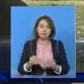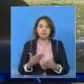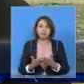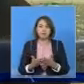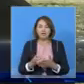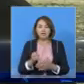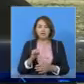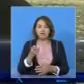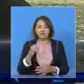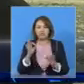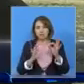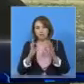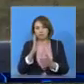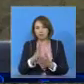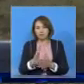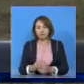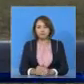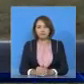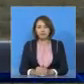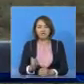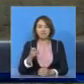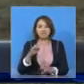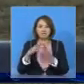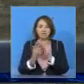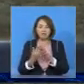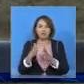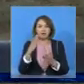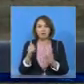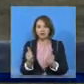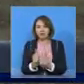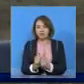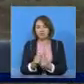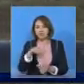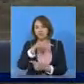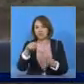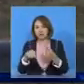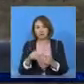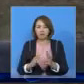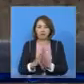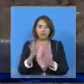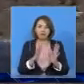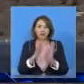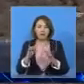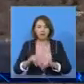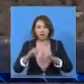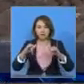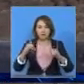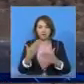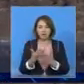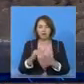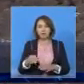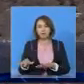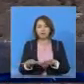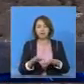бүріжидек, қарақат алқабы да болады. Ал Сарыжар ауылдық округі аумағындағы кәсіпкерлер бау-бақша шаруашылығын дамытып отыр. Мұндағы